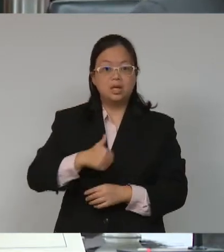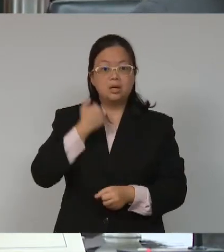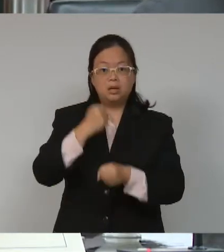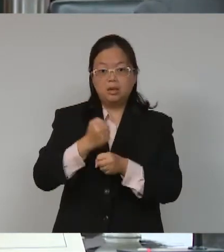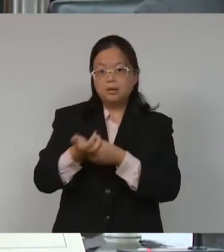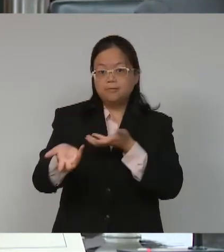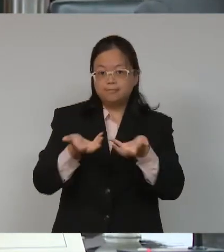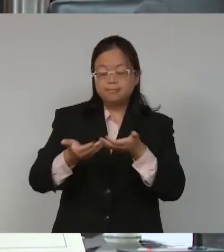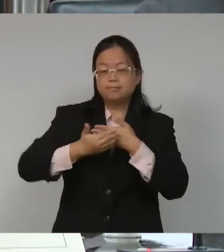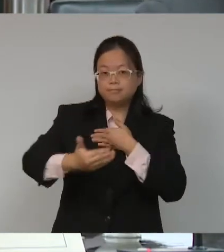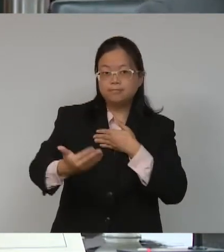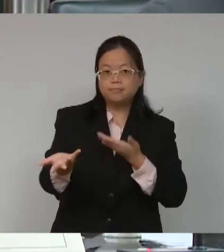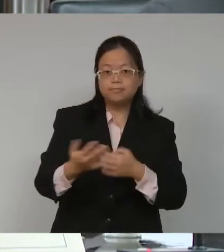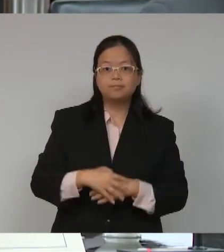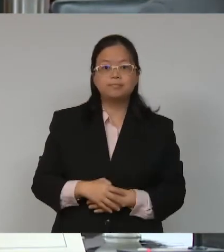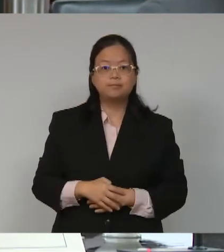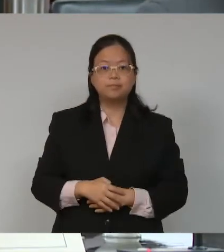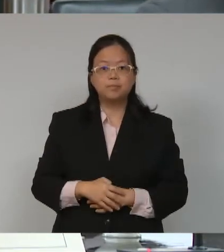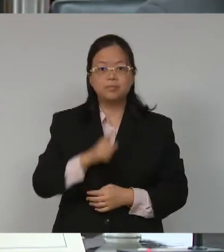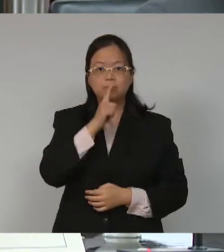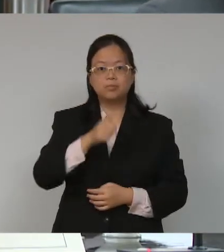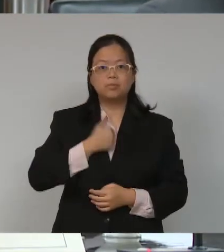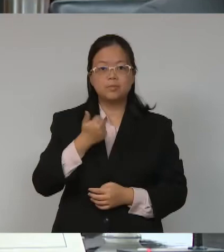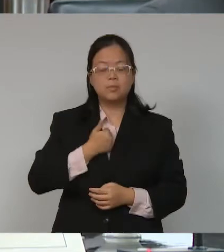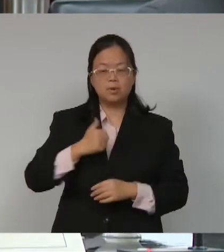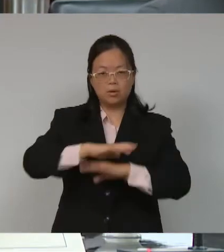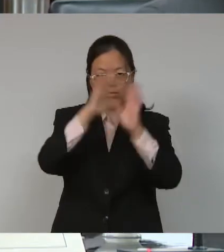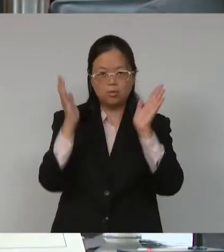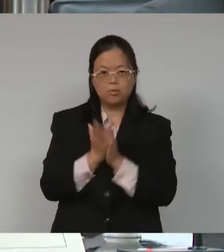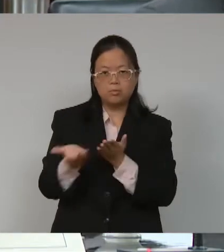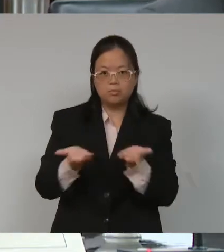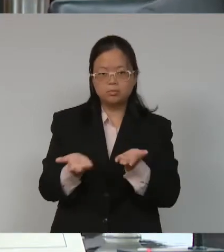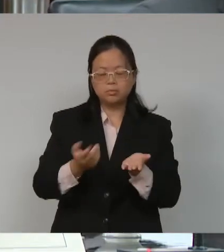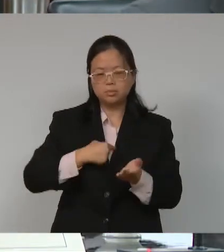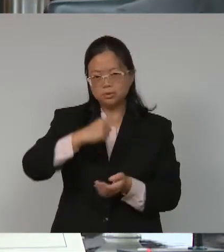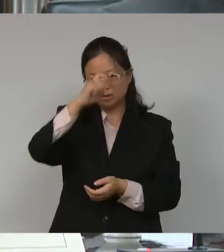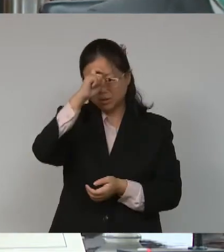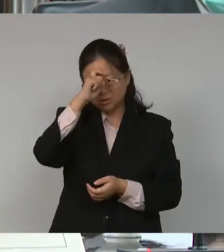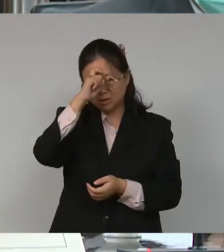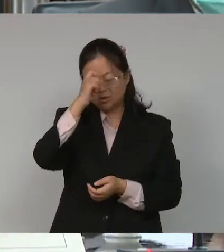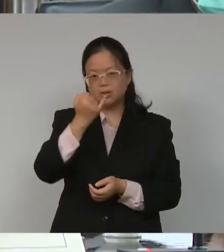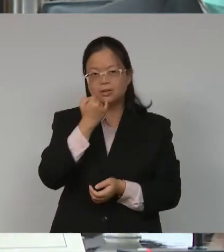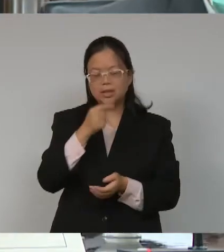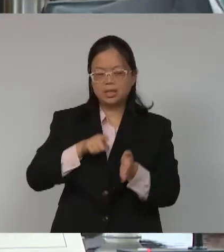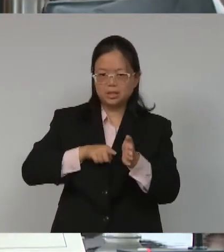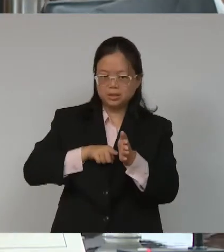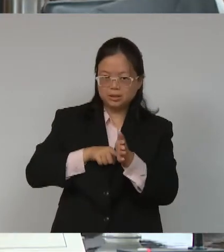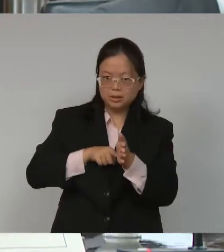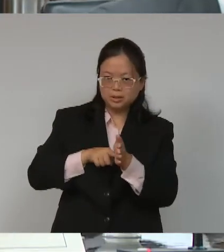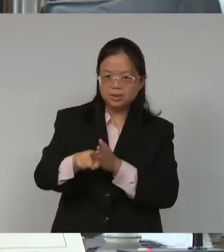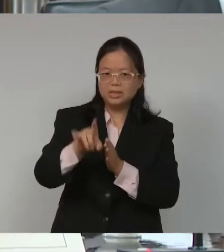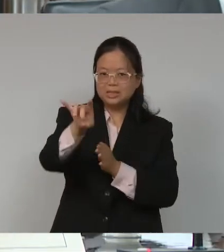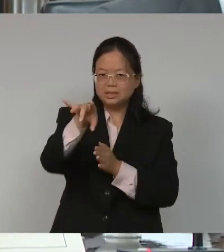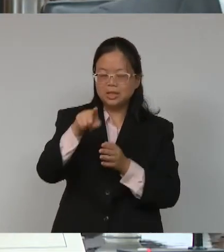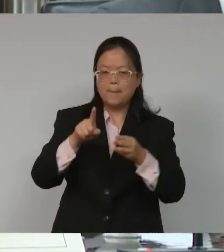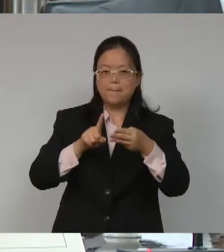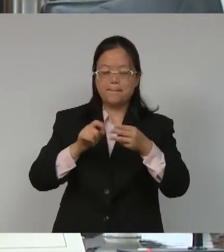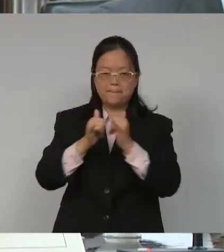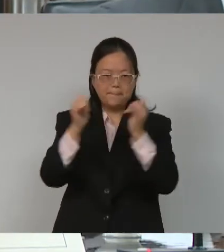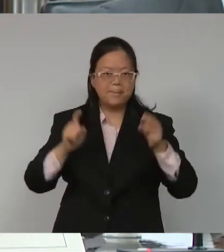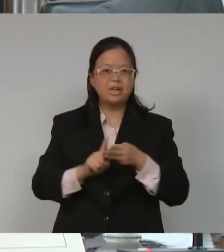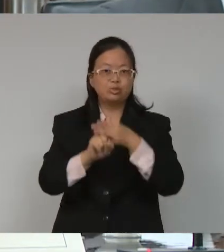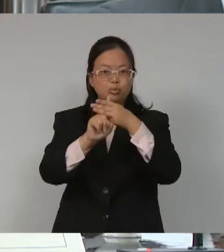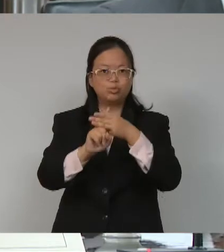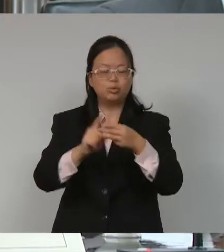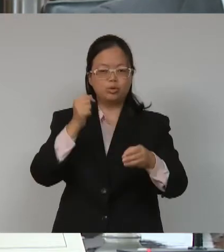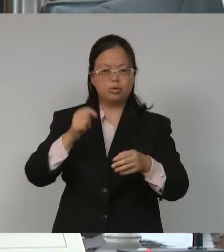讲，当然我们都希望事实上能够所有的事情都能够用直接的一个这个民主的方式呢，其实这是最